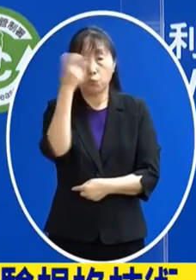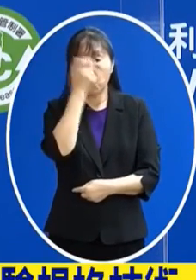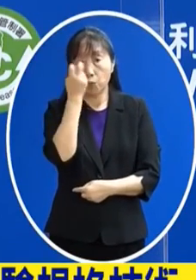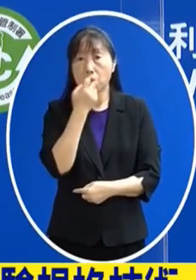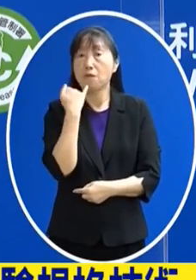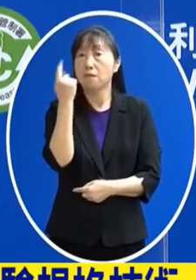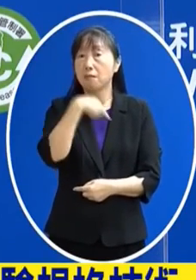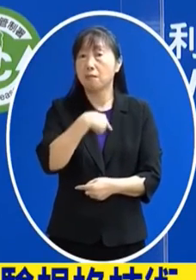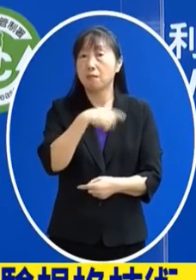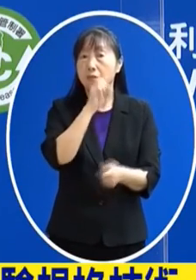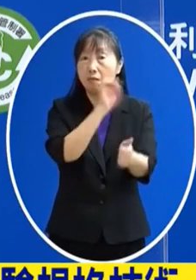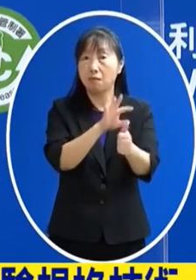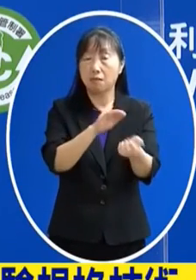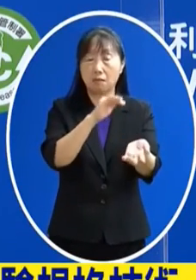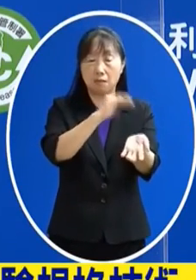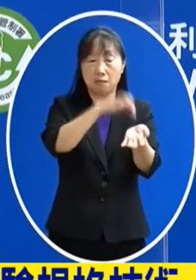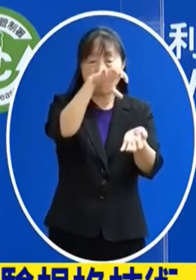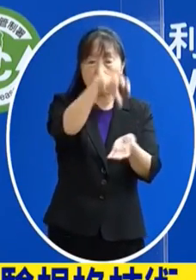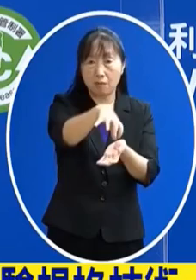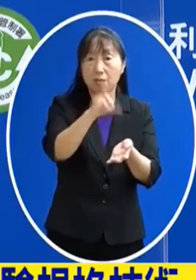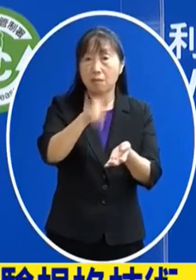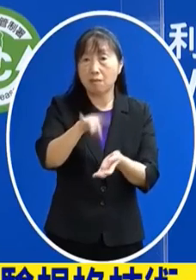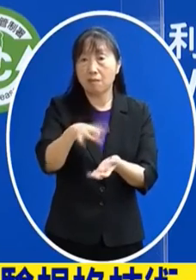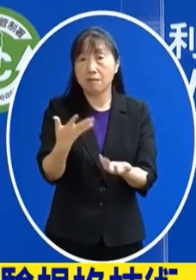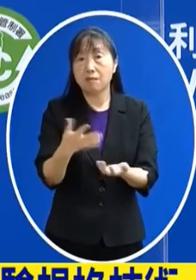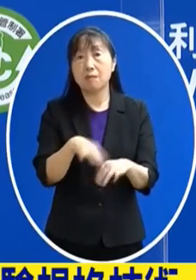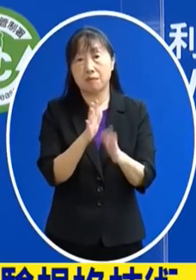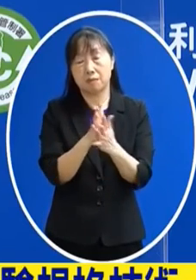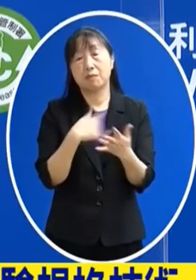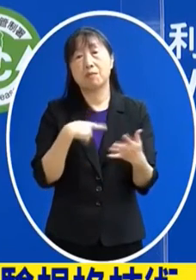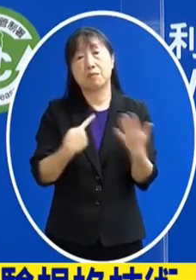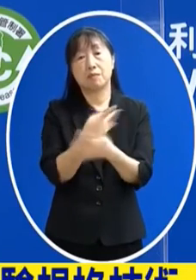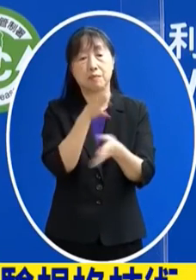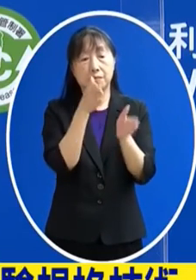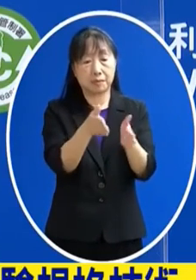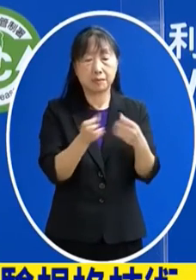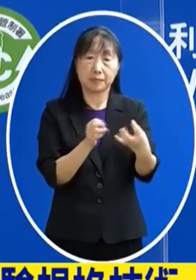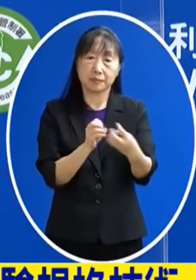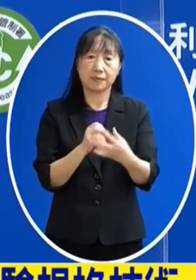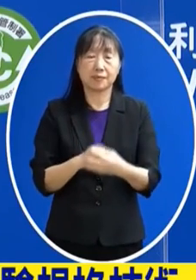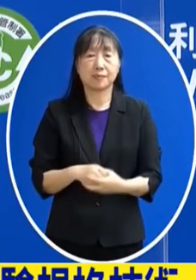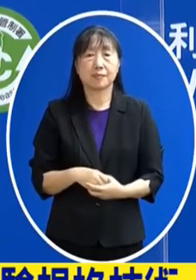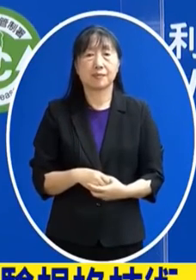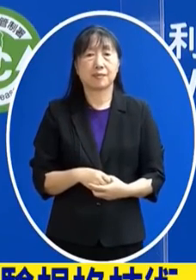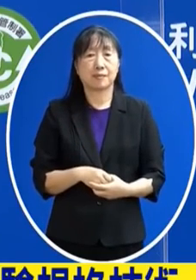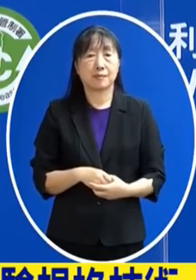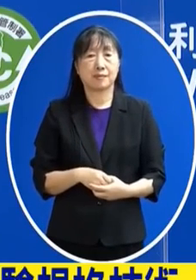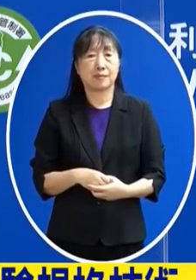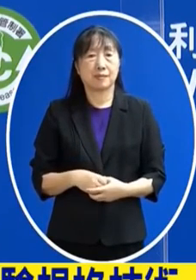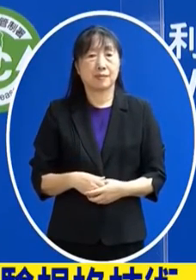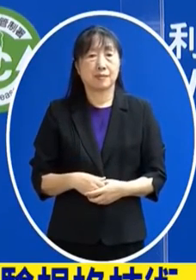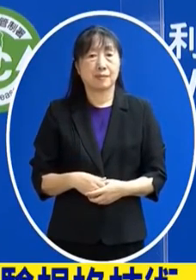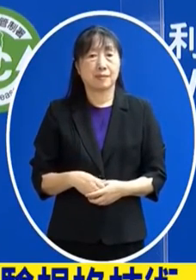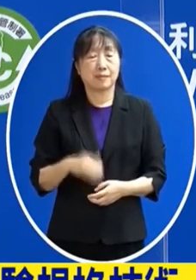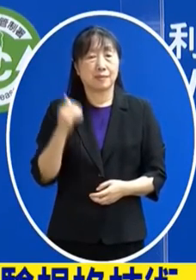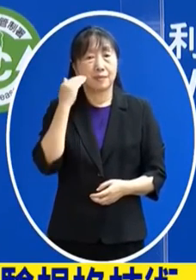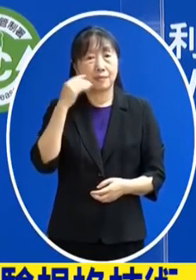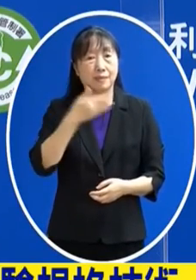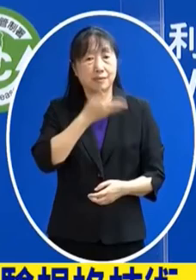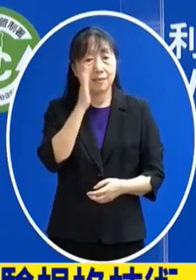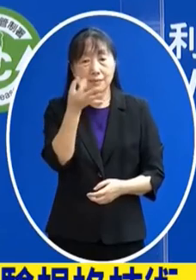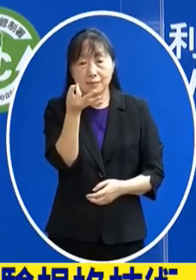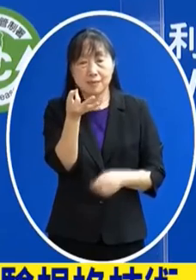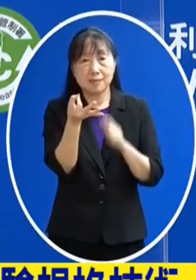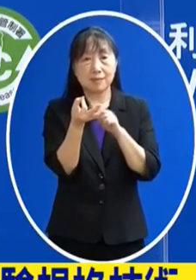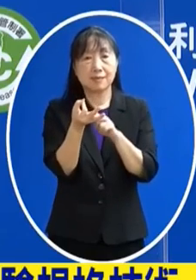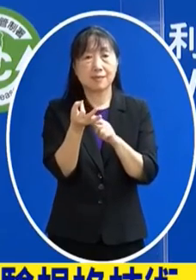指定个医院，还怎么样来做？我们就要协调相关的这些事情。 好，那至于就是说他那些相关的旅